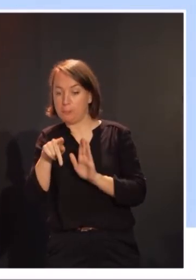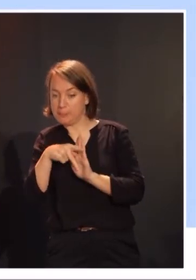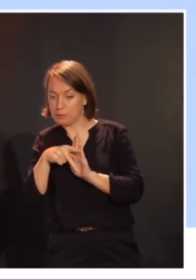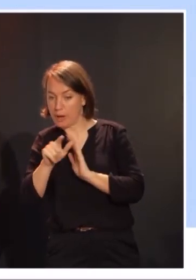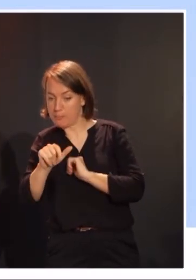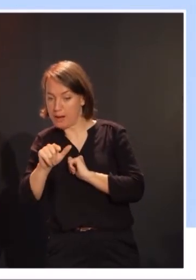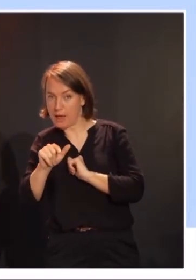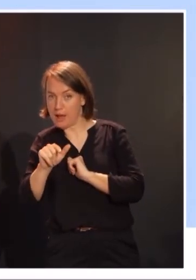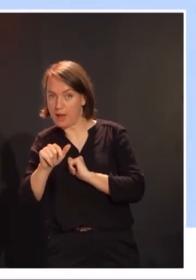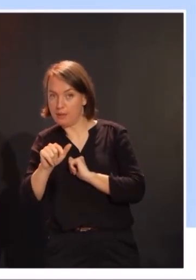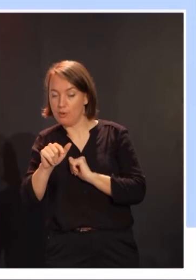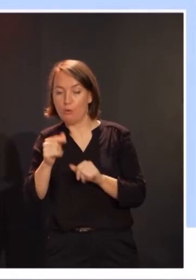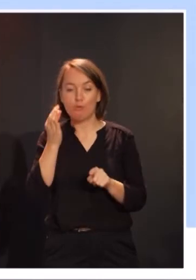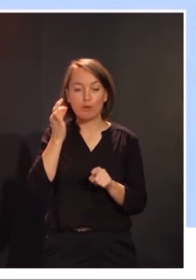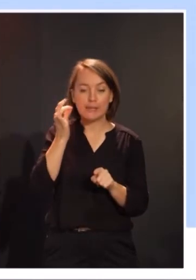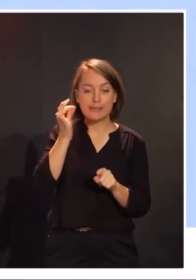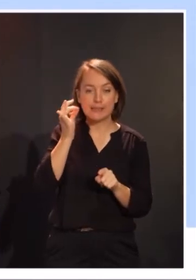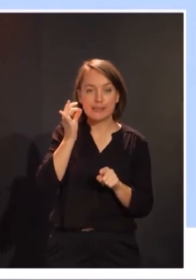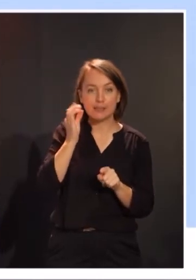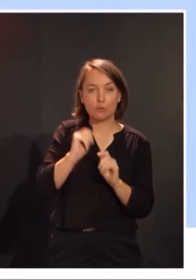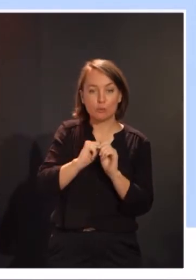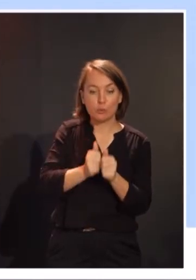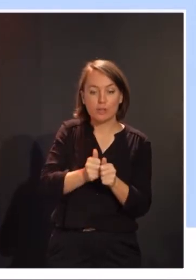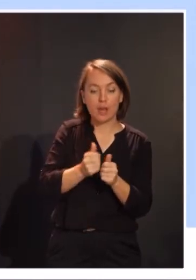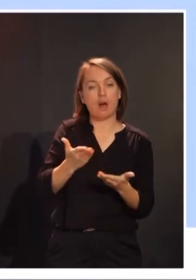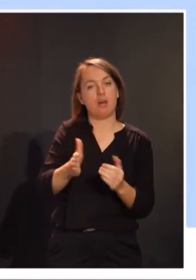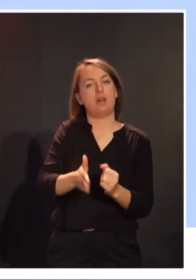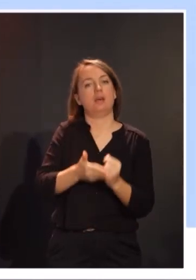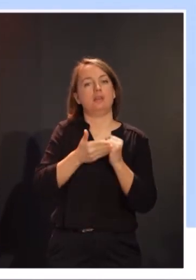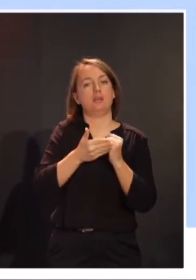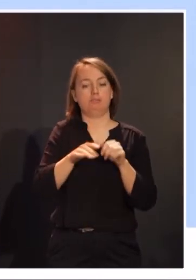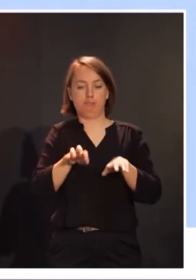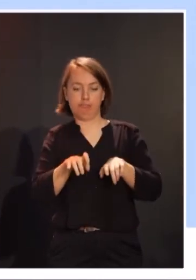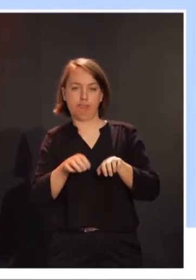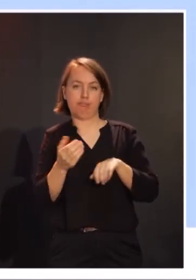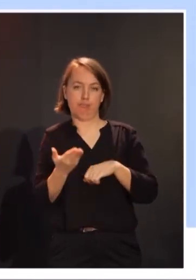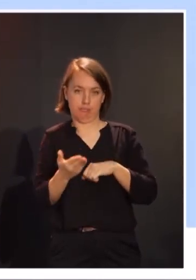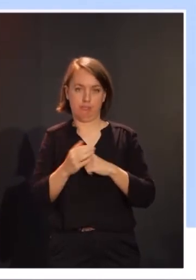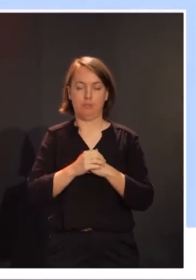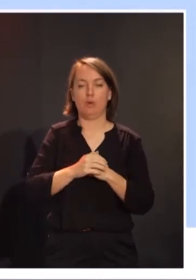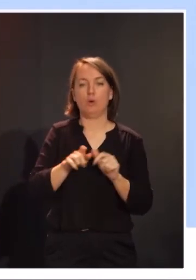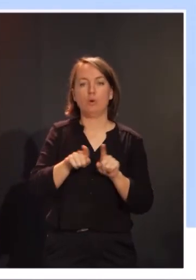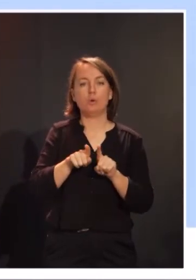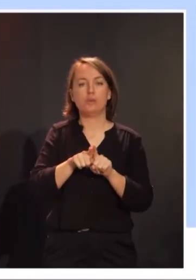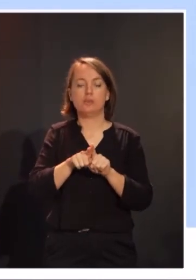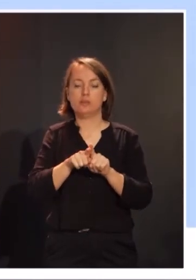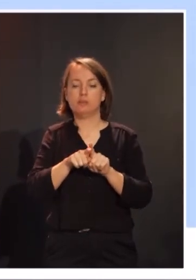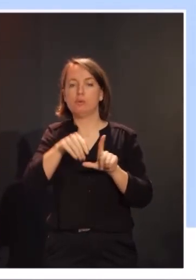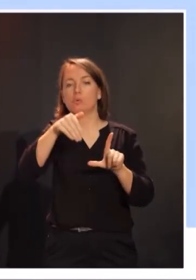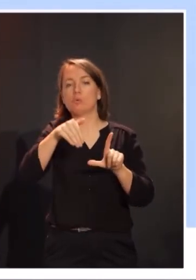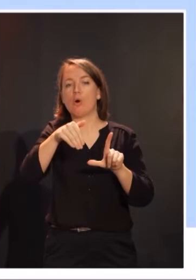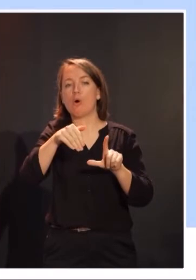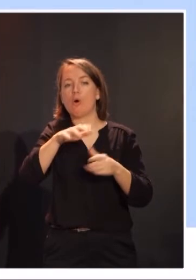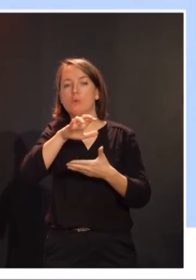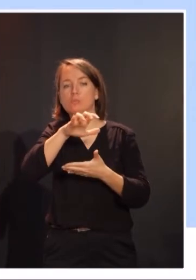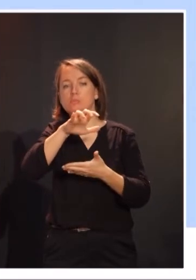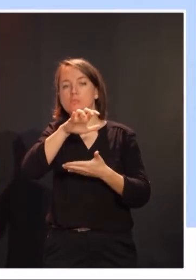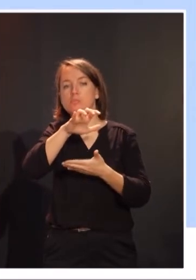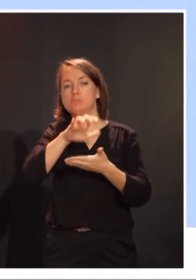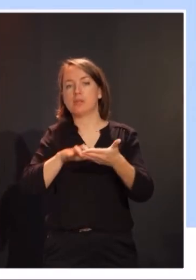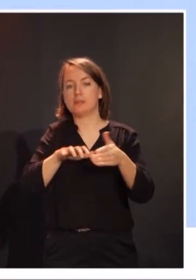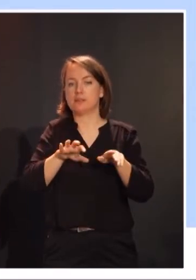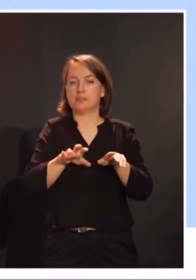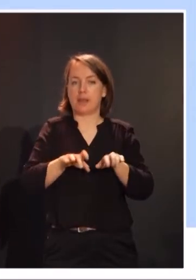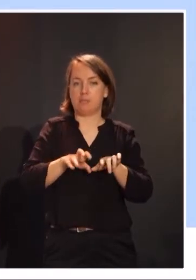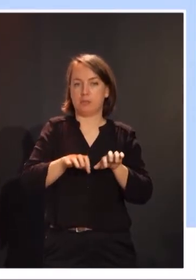production écrite. Elle va aussi utiliser donc, le traitement de texte de l'iPad avec, on a rajouté